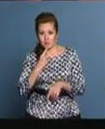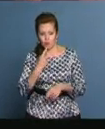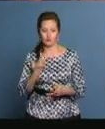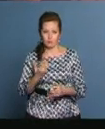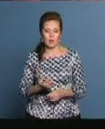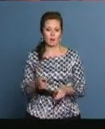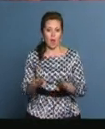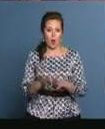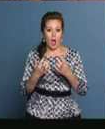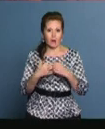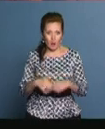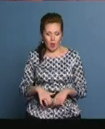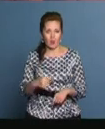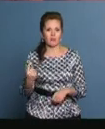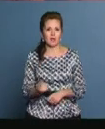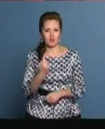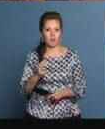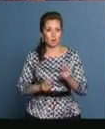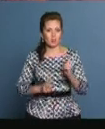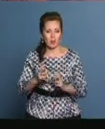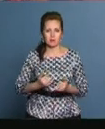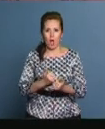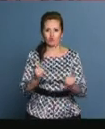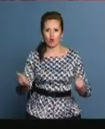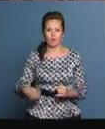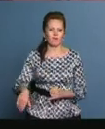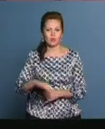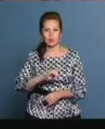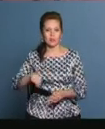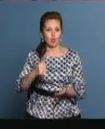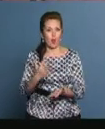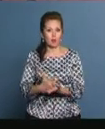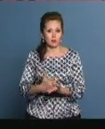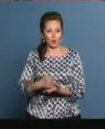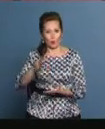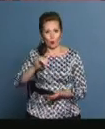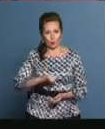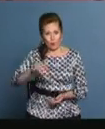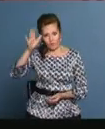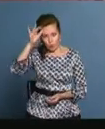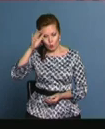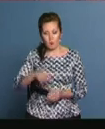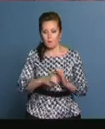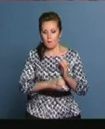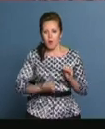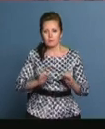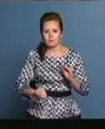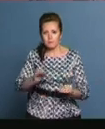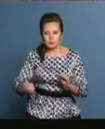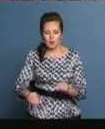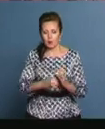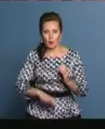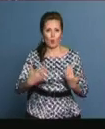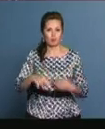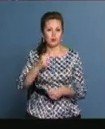пока единственный на муниципальном предприятии, снабжающем всю столицу Удмуртии водой. Парк техники, которая прокладывает и латает водопровод,